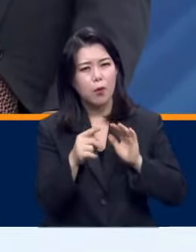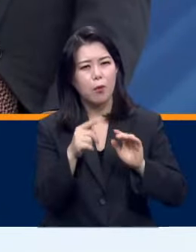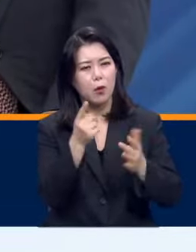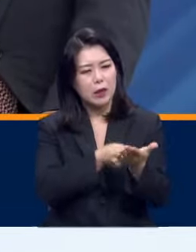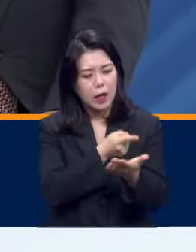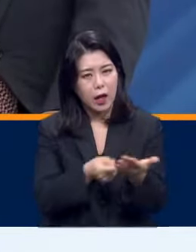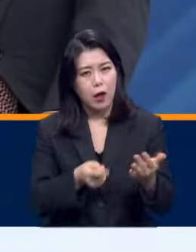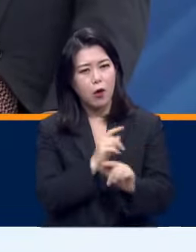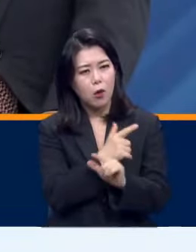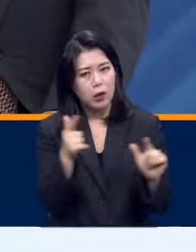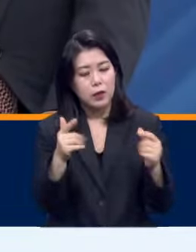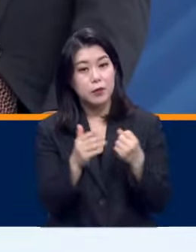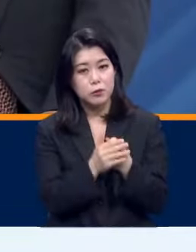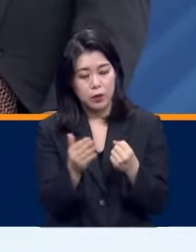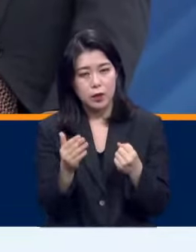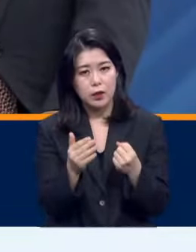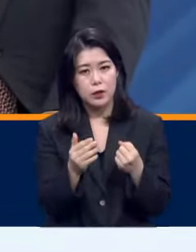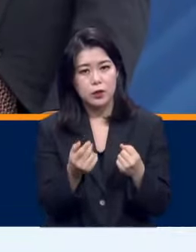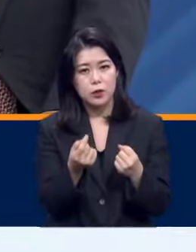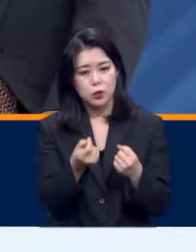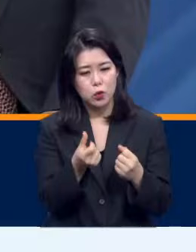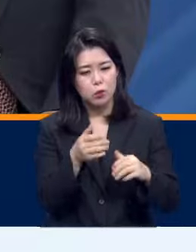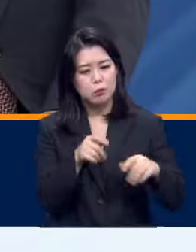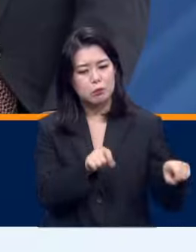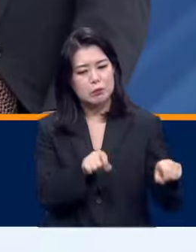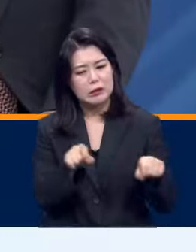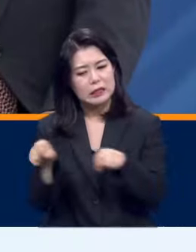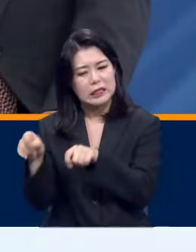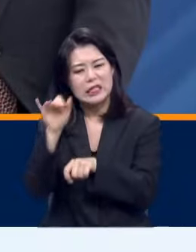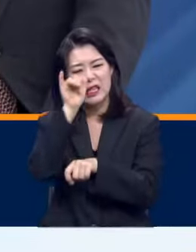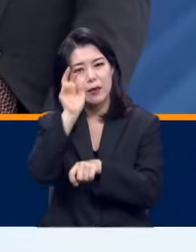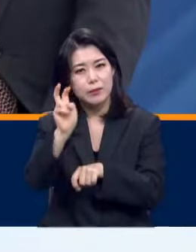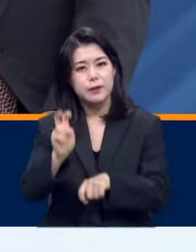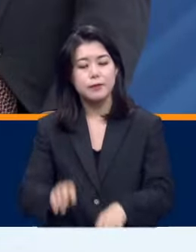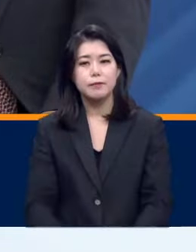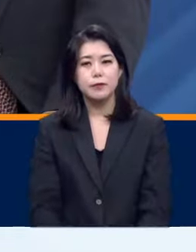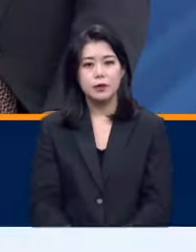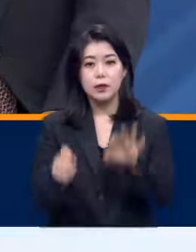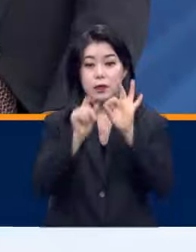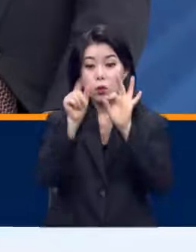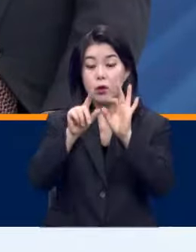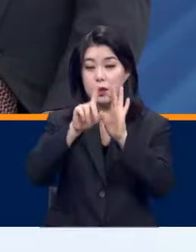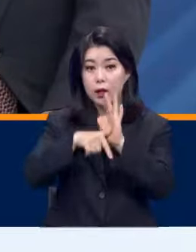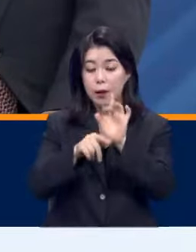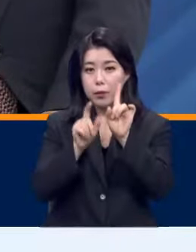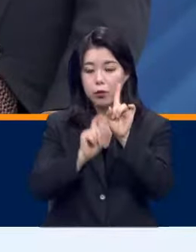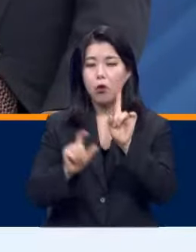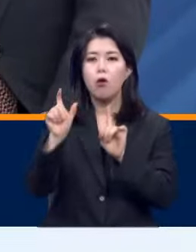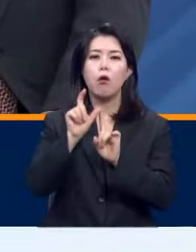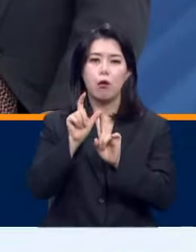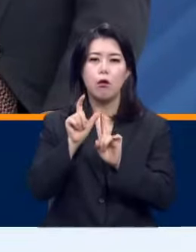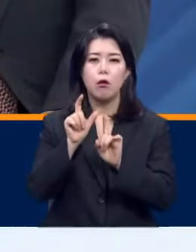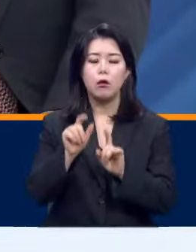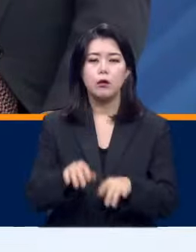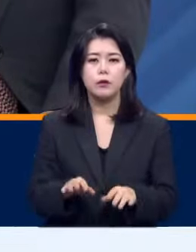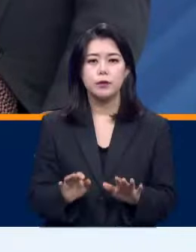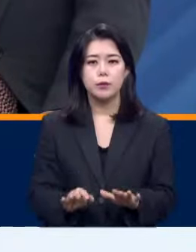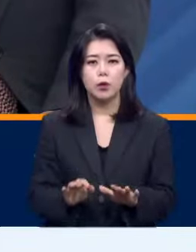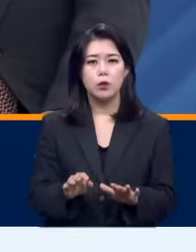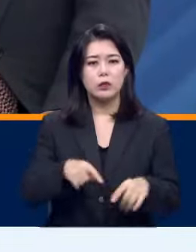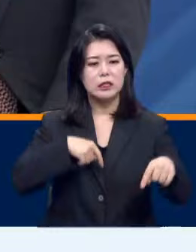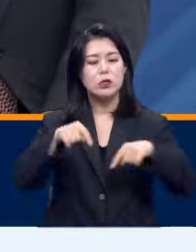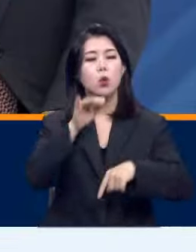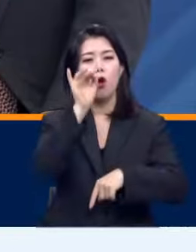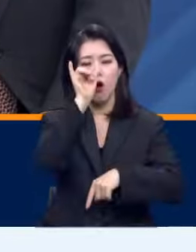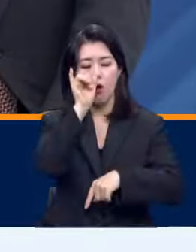협상 여부에 따라서 약간 조금 수년이 됐을 것 같다는 생각도 좀 듭니다 10월 달에 한 번 더 특작부대 또 현지 지도를 또